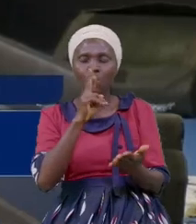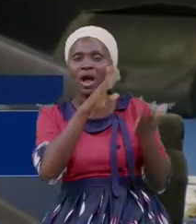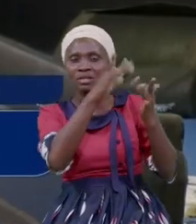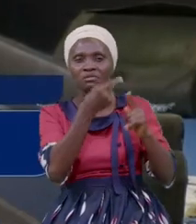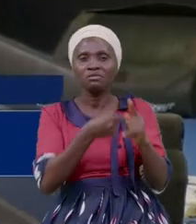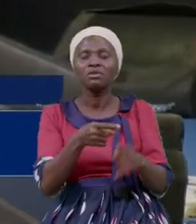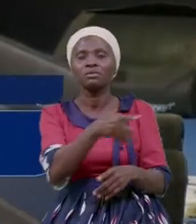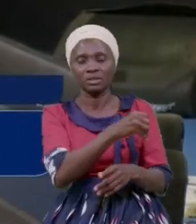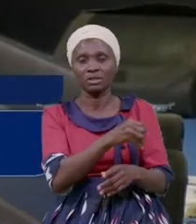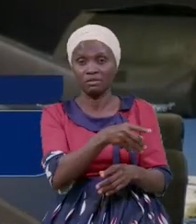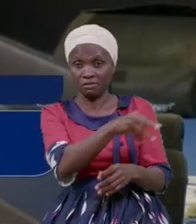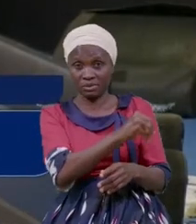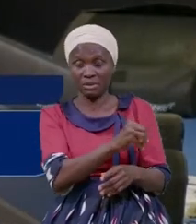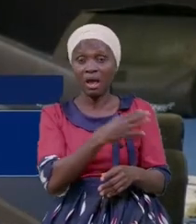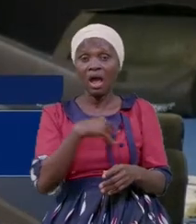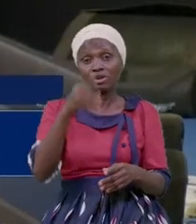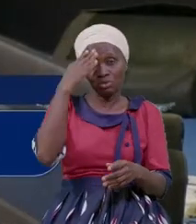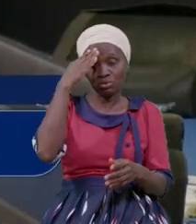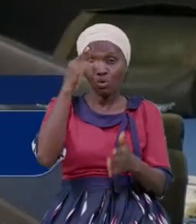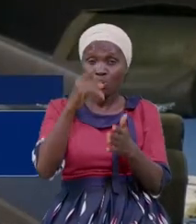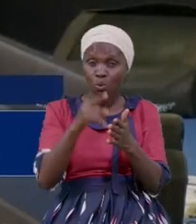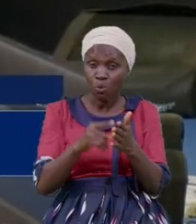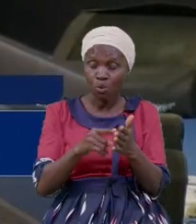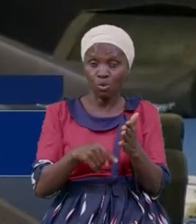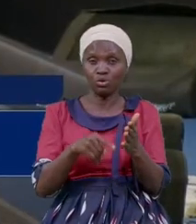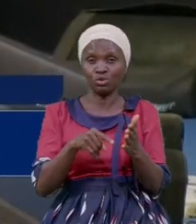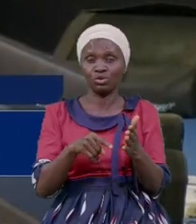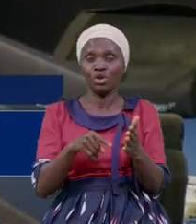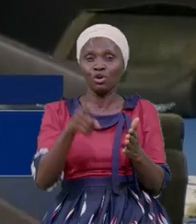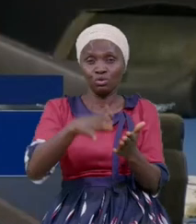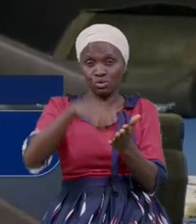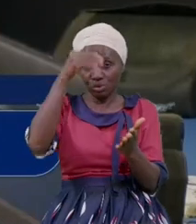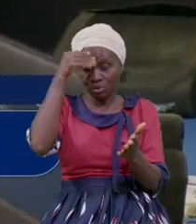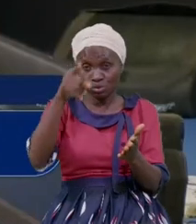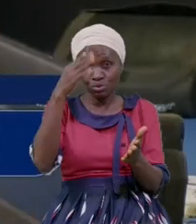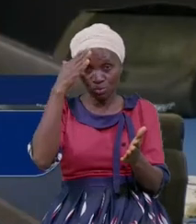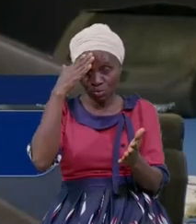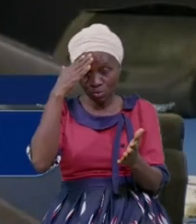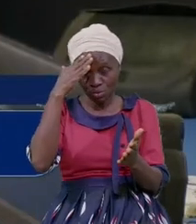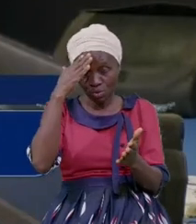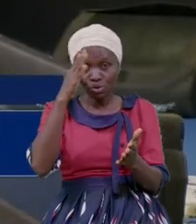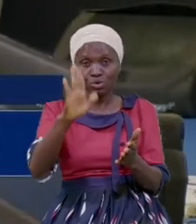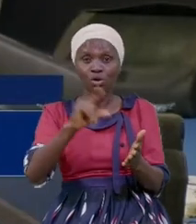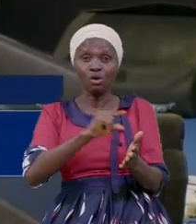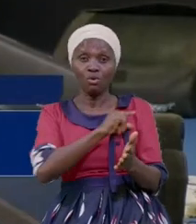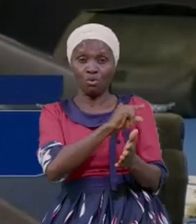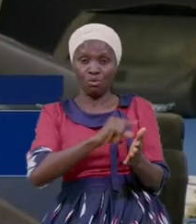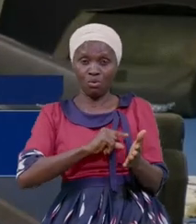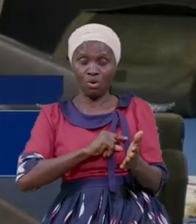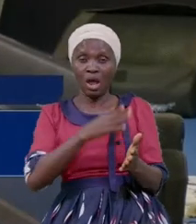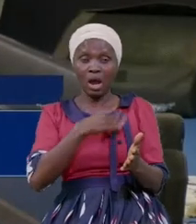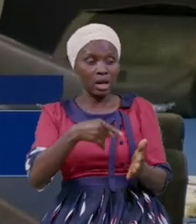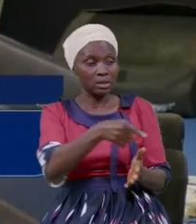connaissance vous savez que vous avez ce qu'il faut mais on te pose la question directement et tu